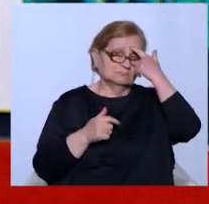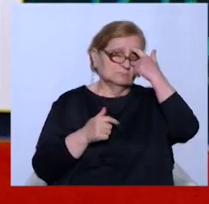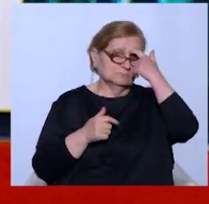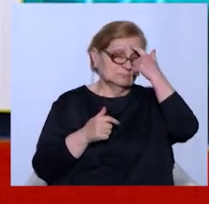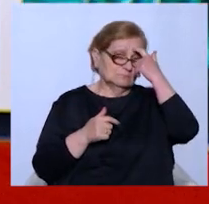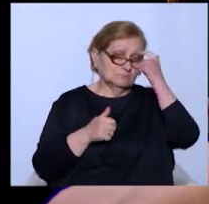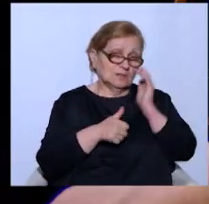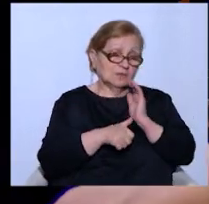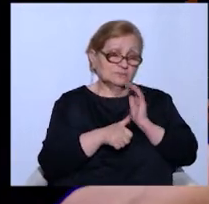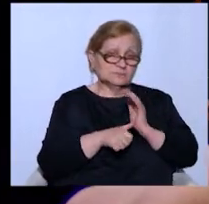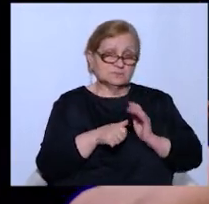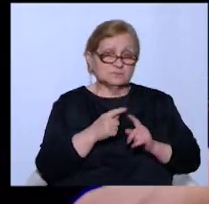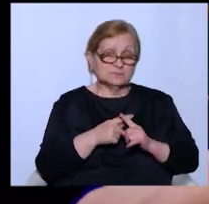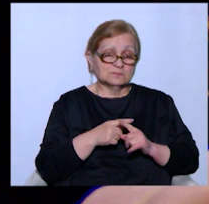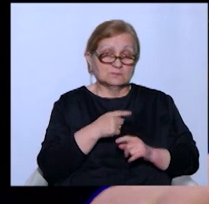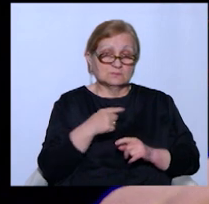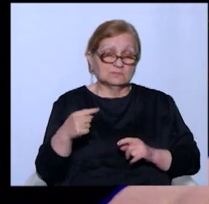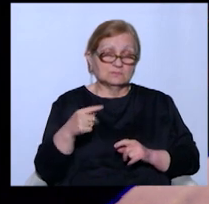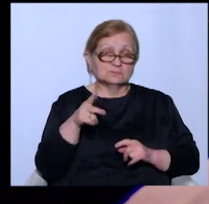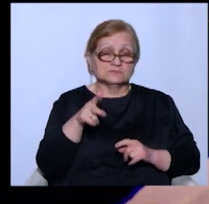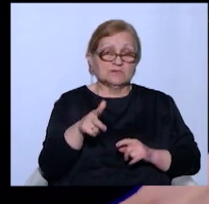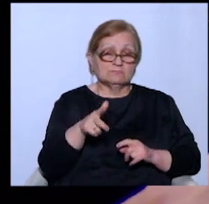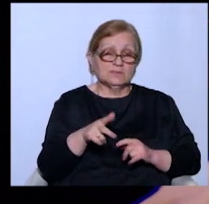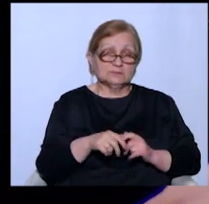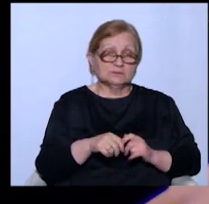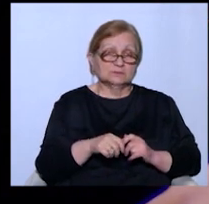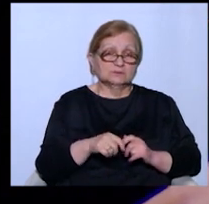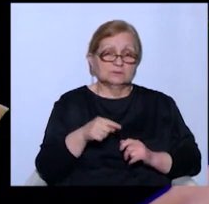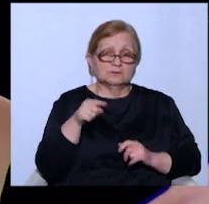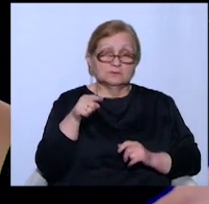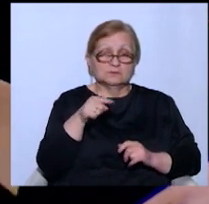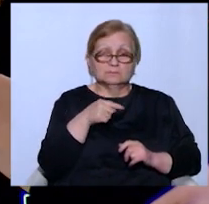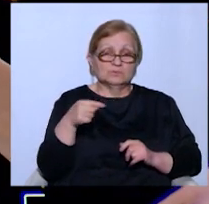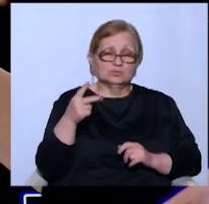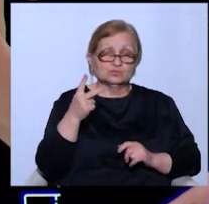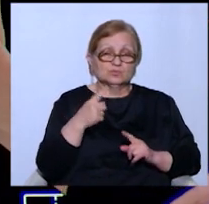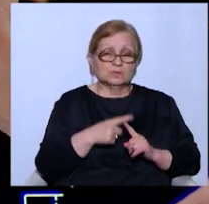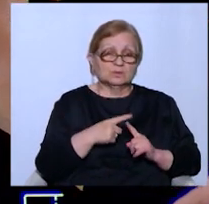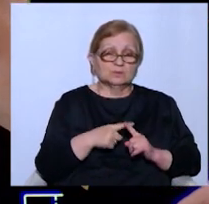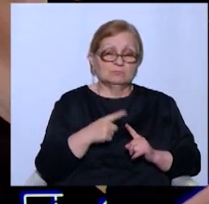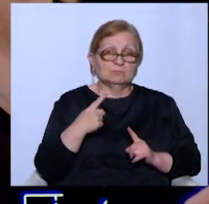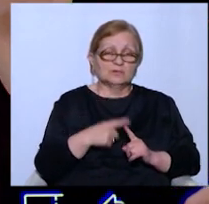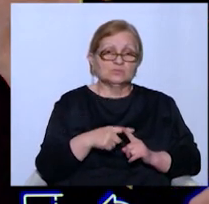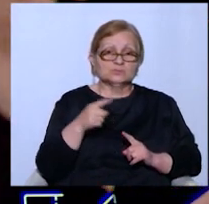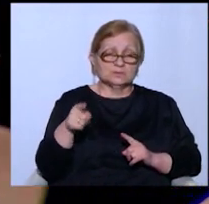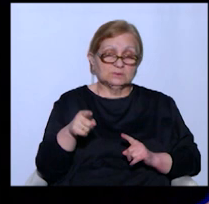6x მინუს 3000 მინუს 2x პლუს 1000